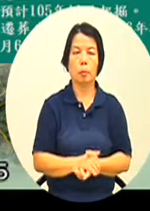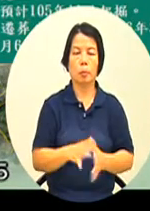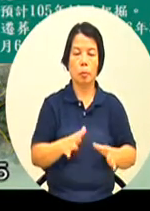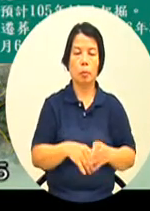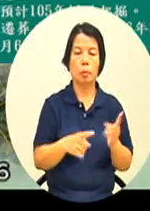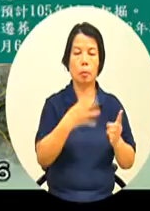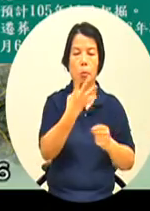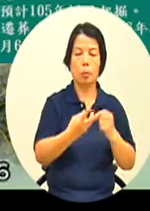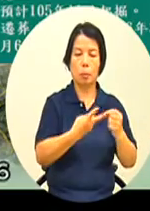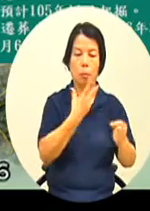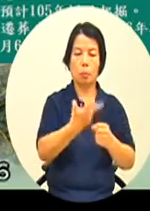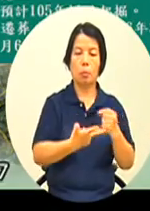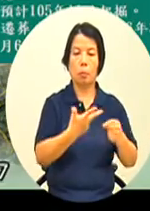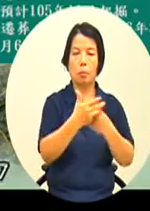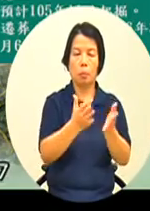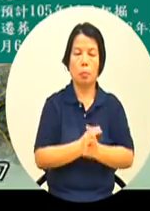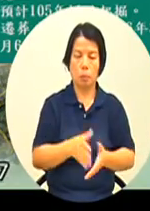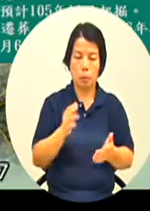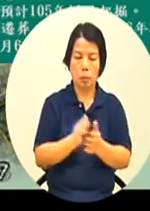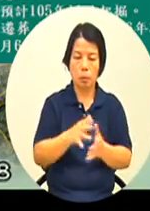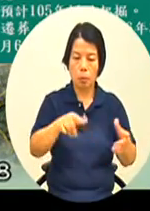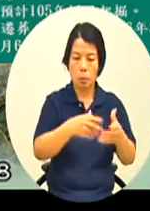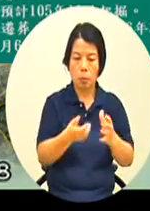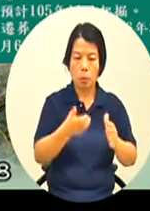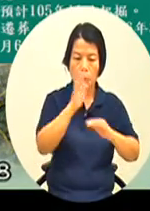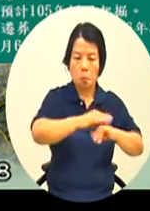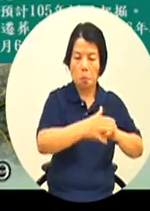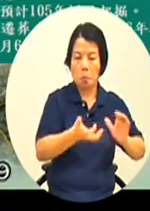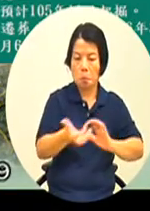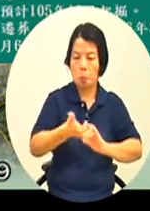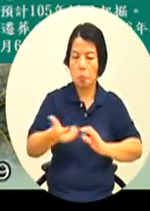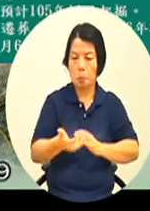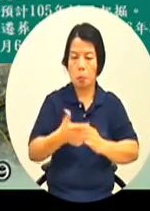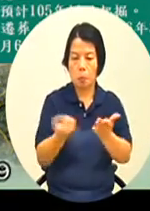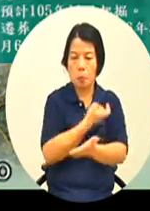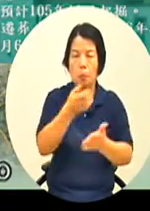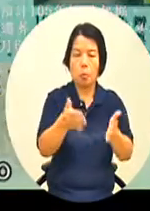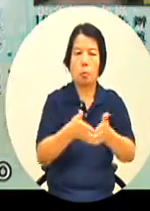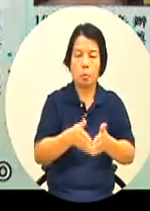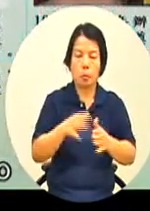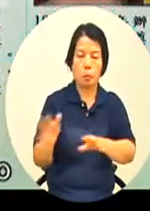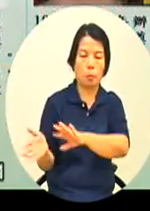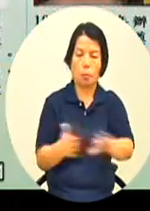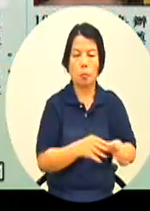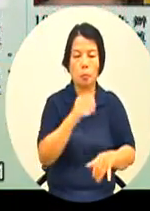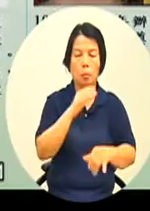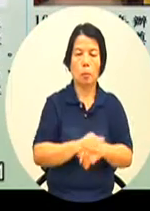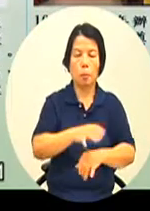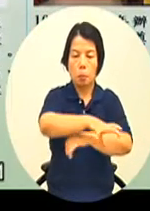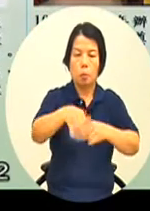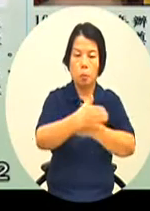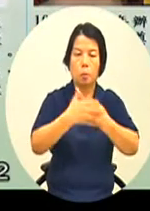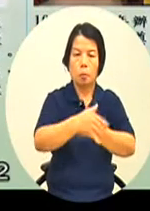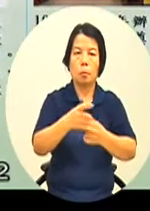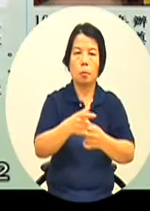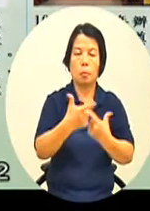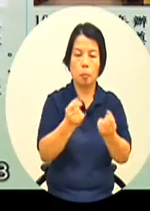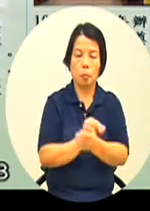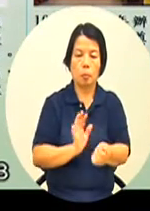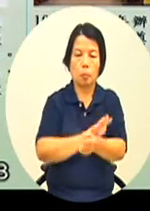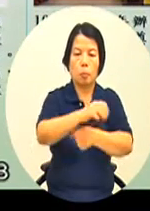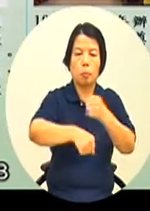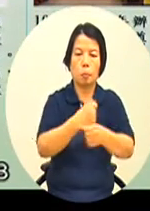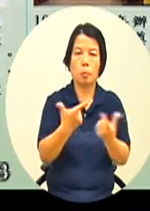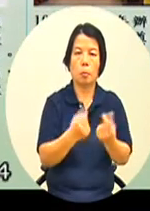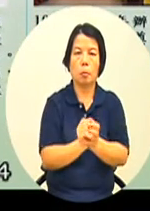107年来顺利完成该项迁葬工作。那在环保殡葬业务推动的部分，我们持续推动电子挽